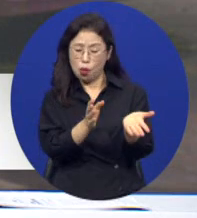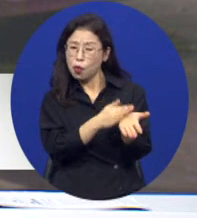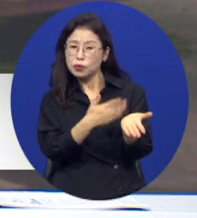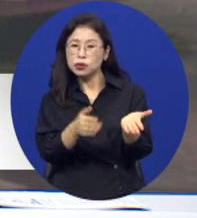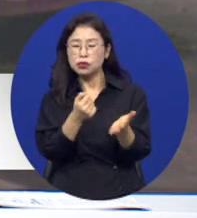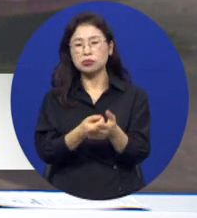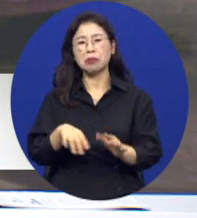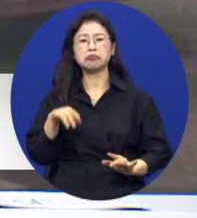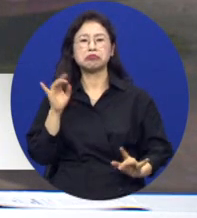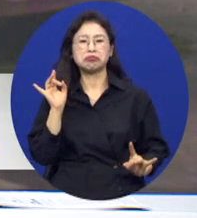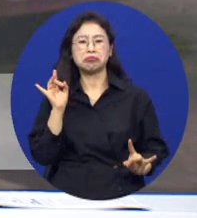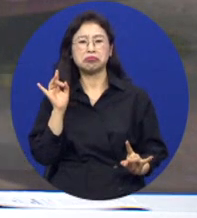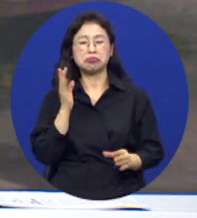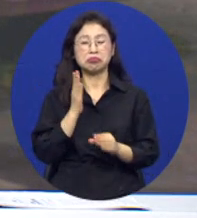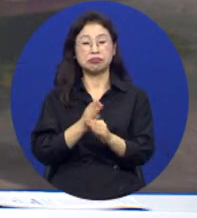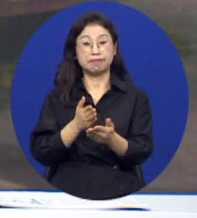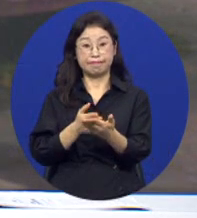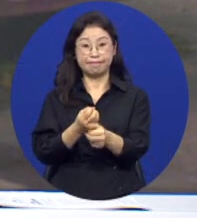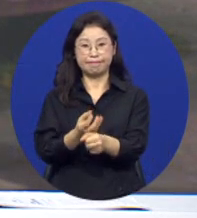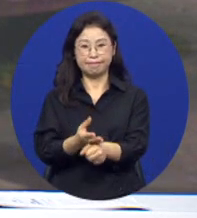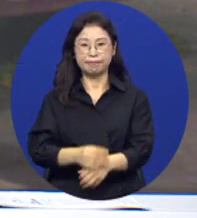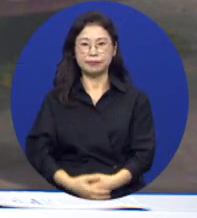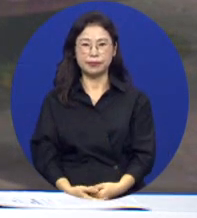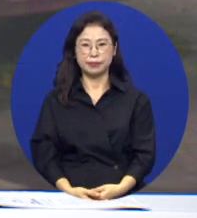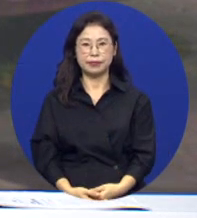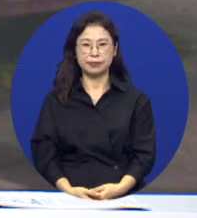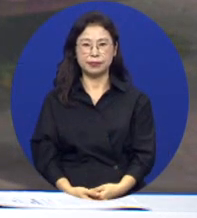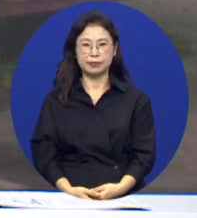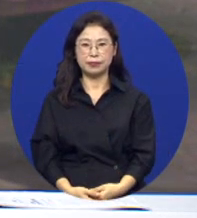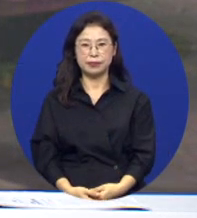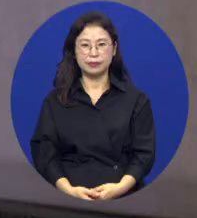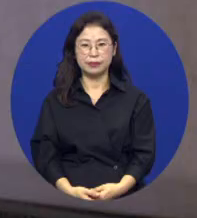없다며 손을 놓고 있습니다 이소영 기자입니다